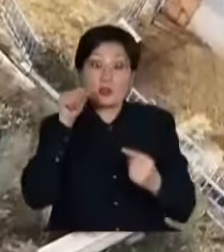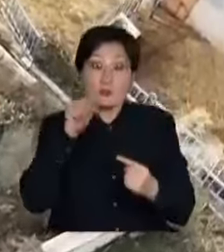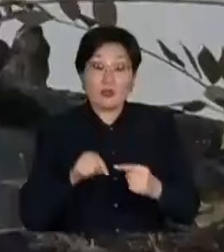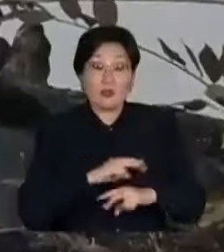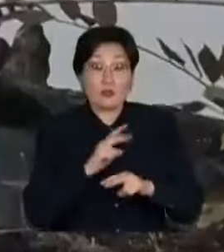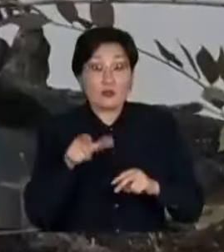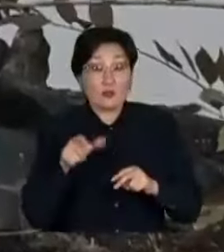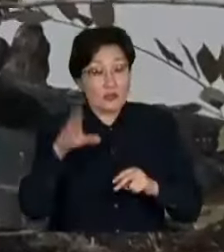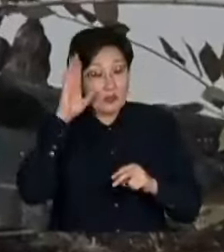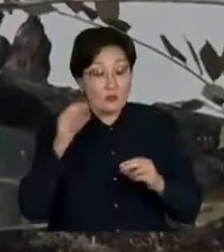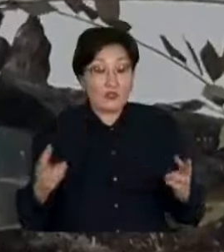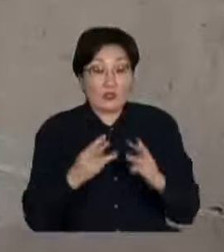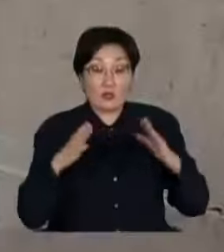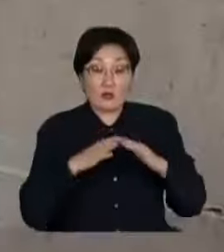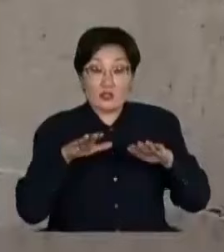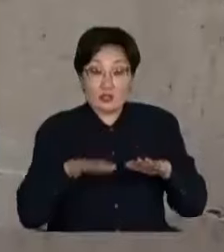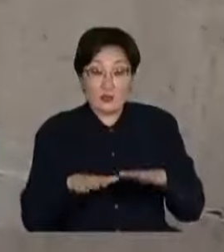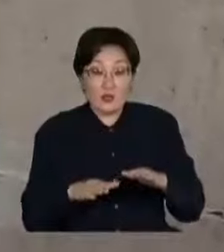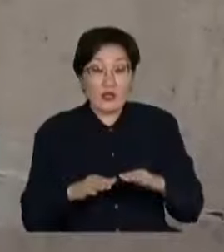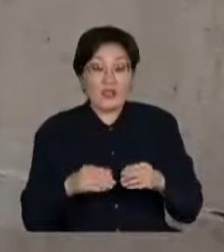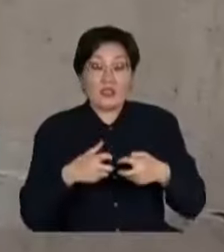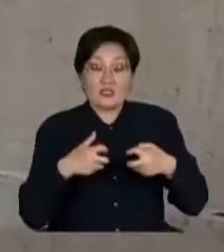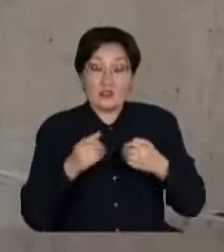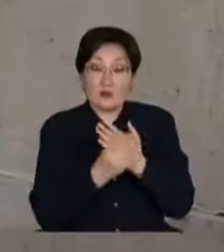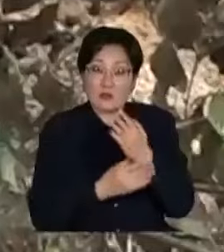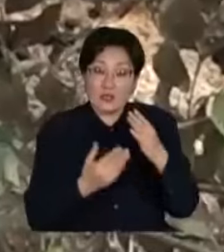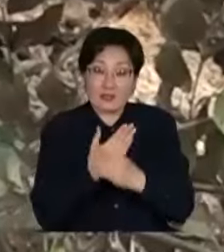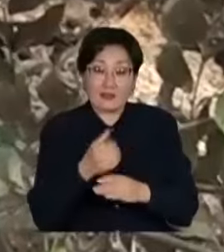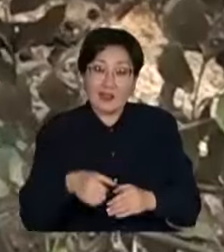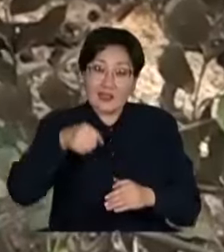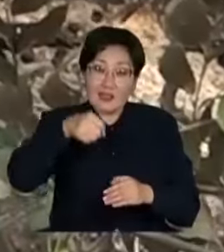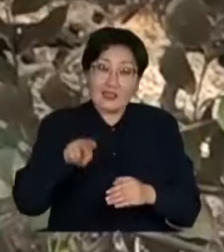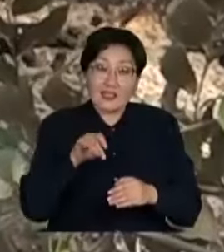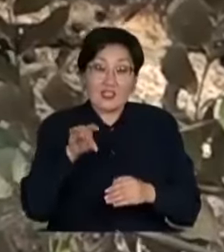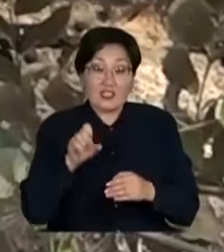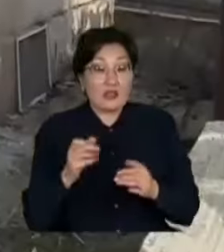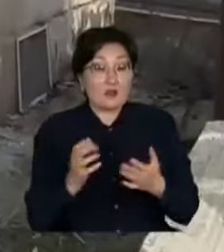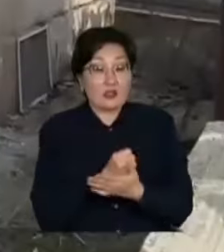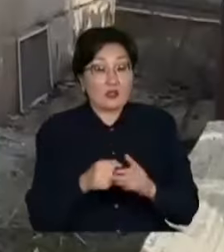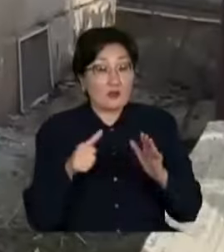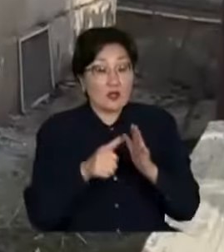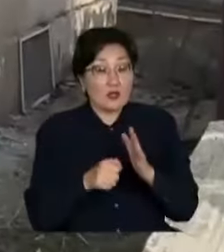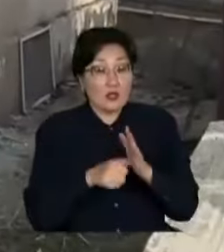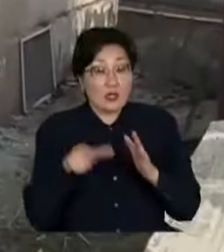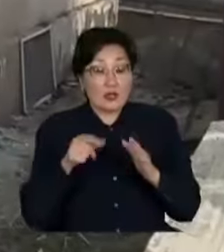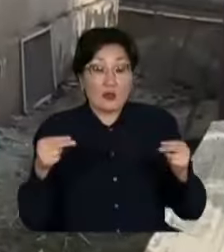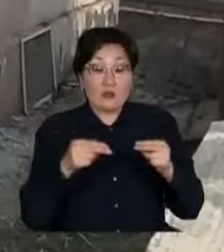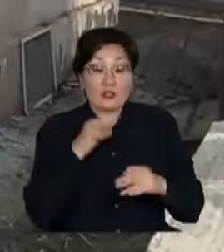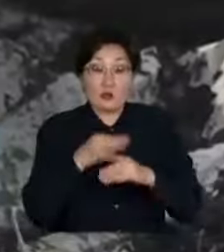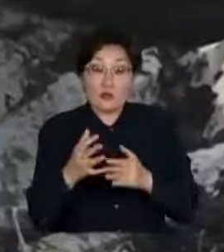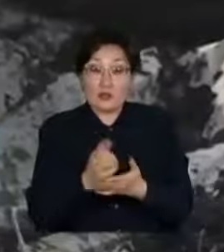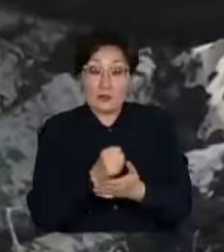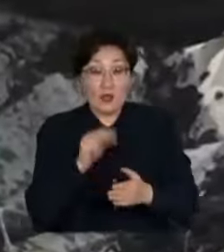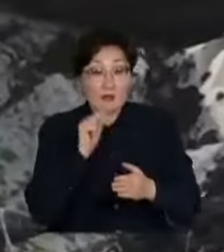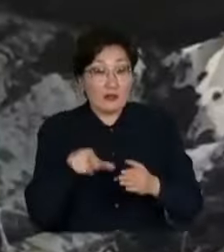марқұм Шерзат Болаттың өртенген үйінің орнынан резеңке қолғап пен канистра табылған. Бұл жағдай бойынша 600 адамнан мән-жай сұралған, бірақ күдіктілер